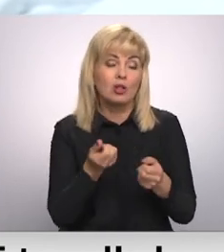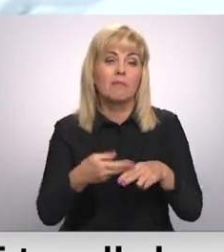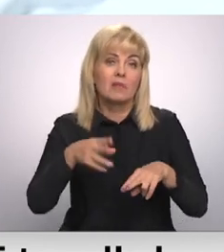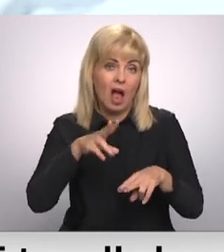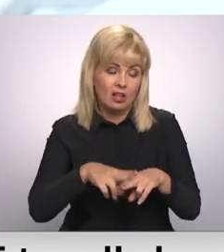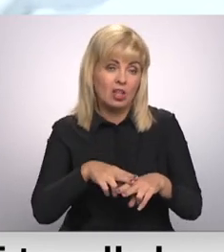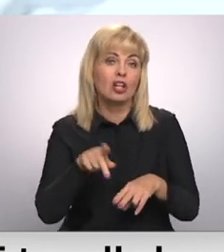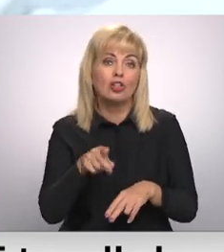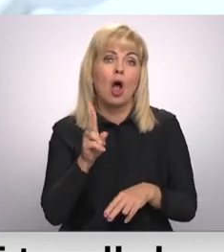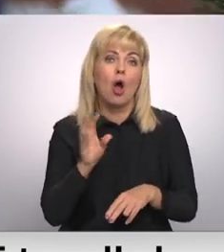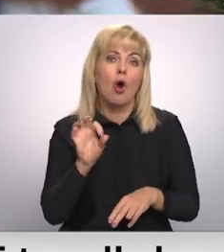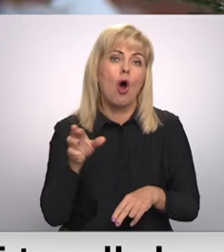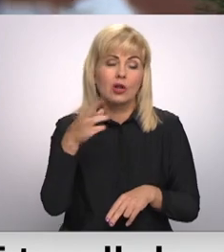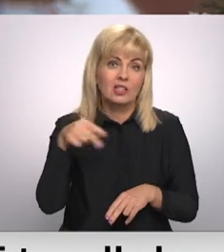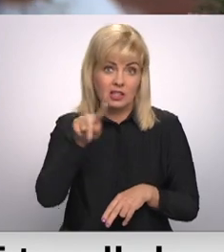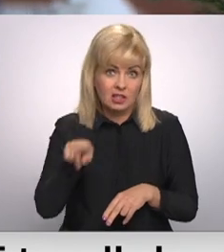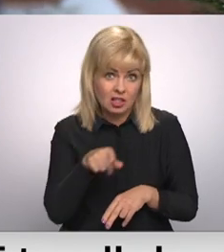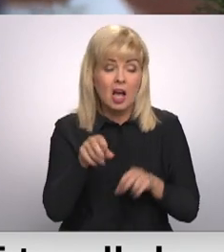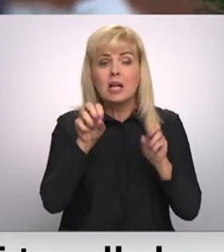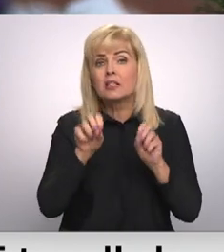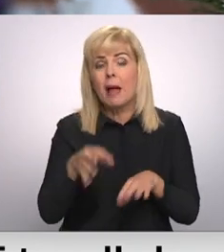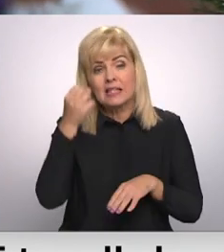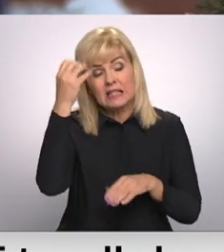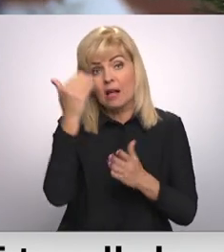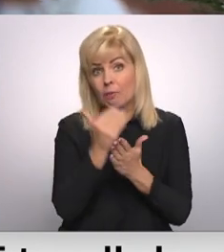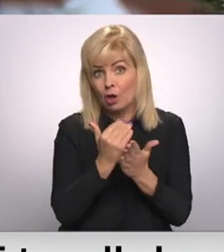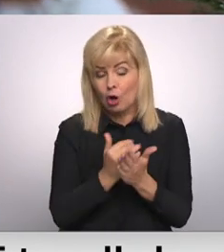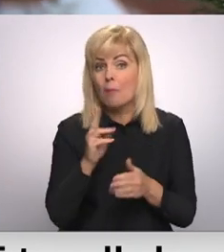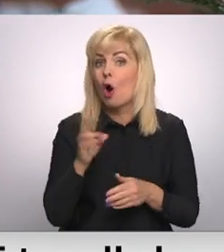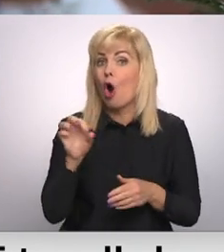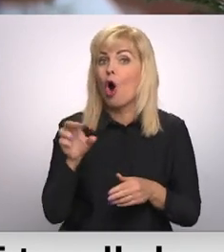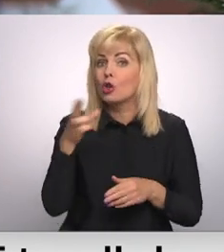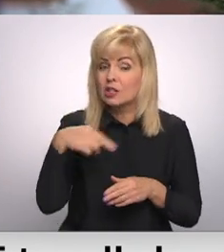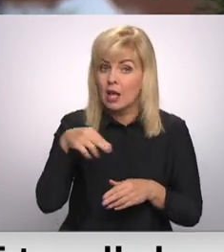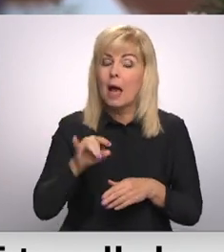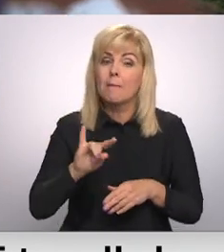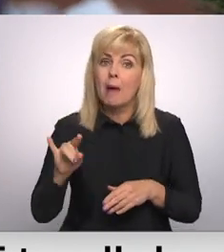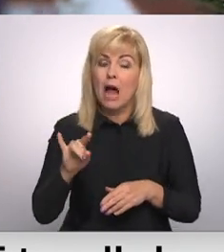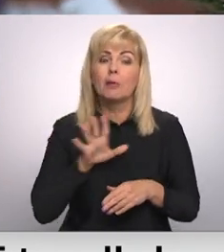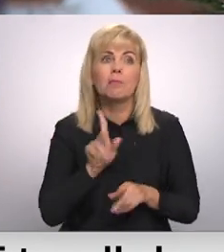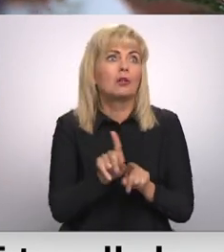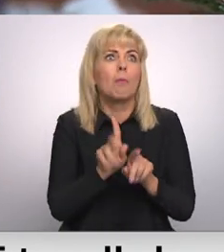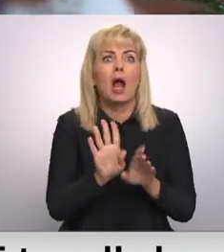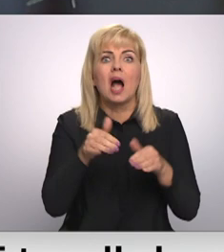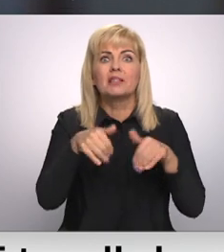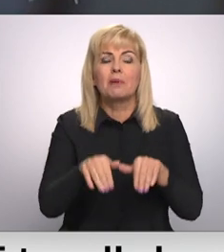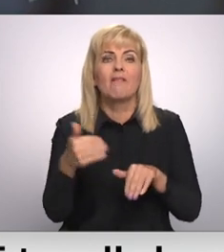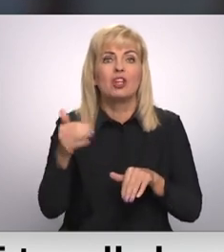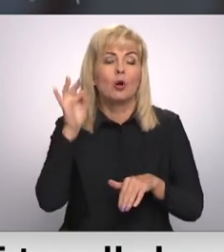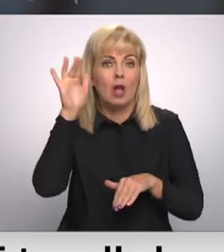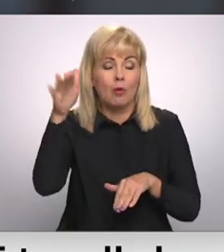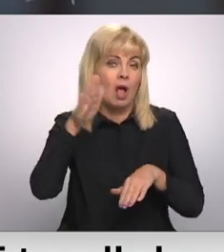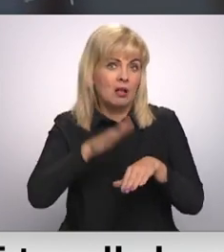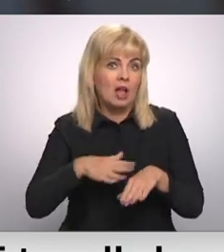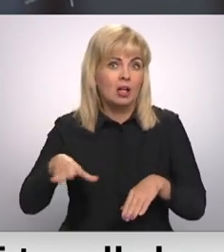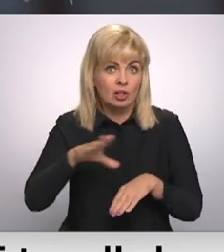viņam ir šis kods. Šīs speciālās izglītības programmas KOCI bērnam bija steigās spriedums par viņa nākotni, kura dēļ